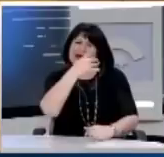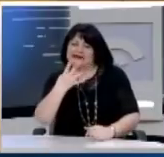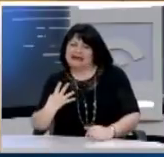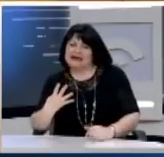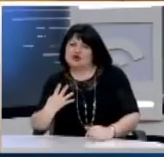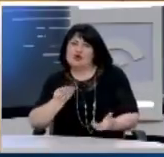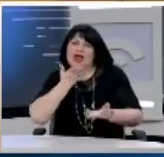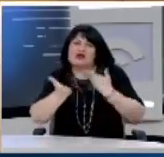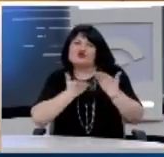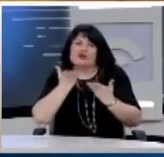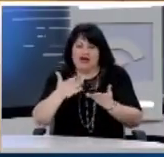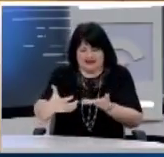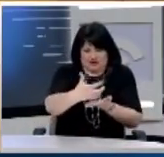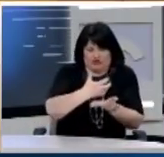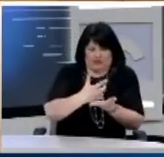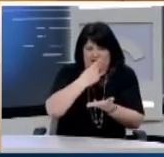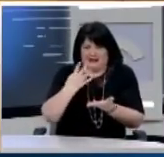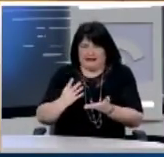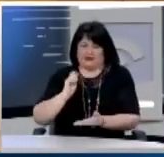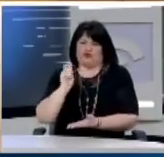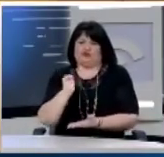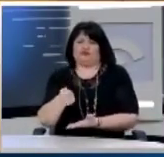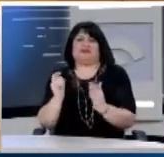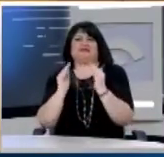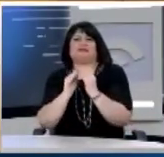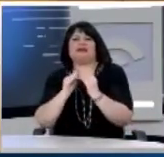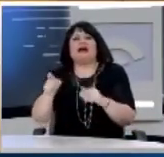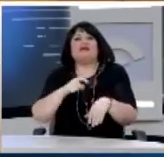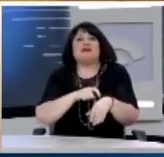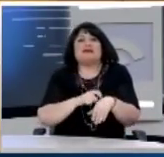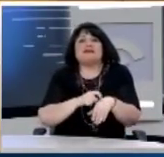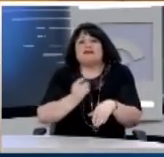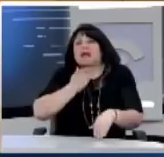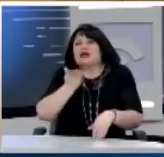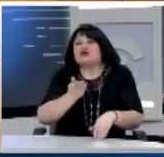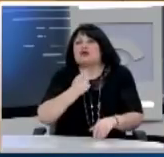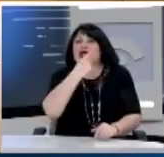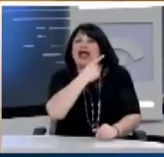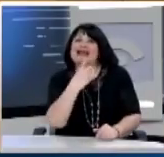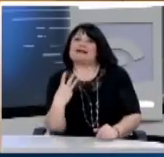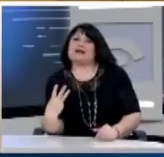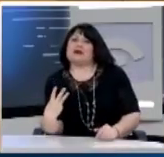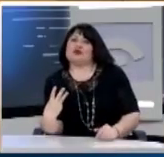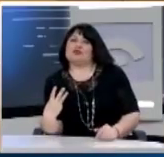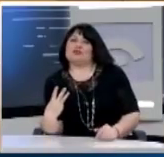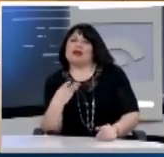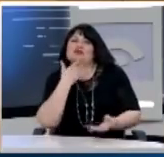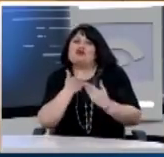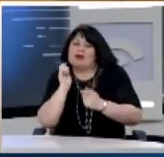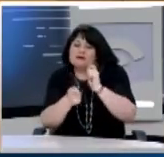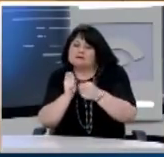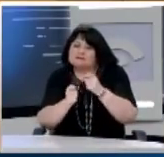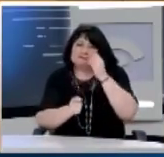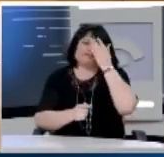1/4 του εισοδήματός τους για το σπίτι, τώρα ξοδεύουν το 1/3.